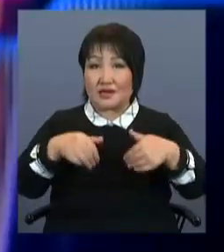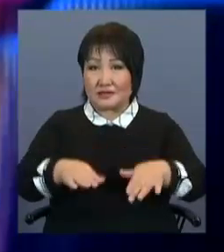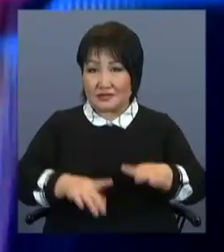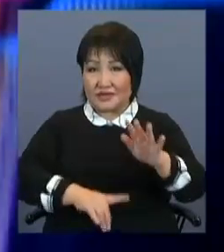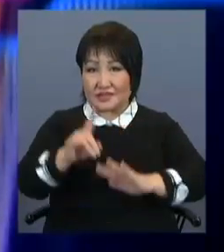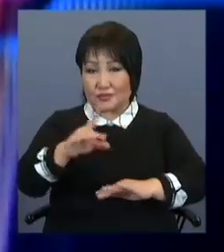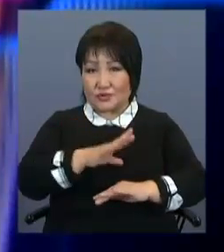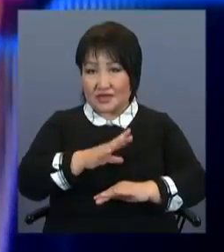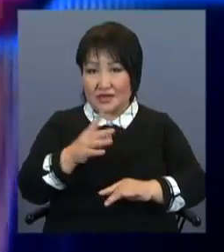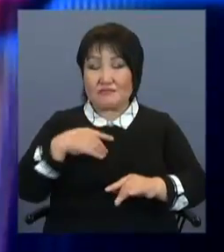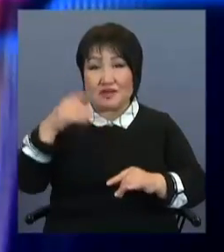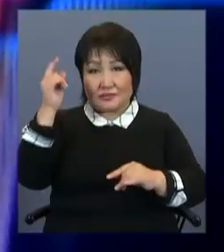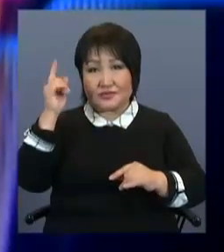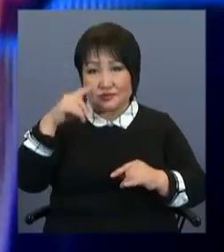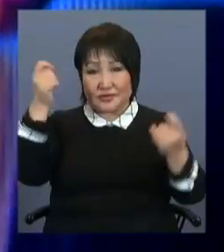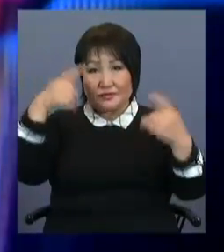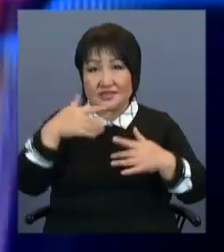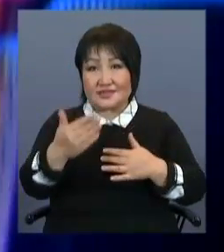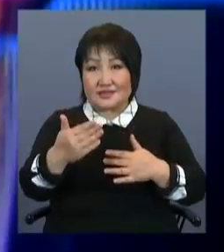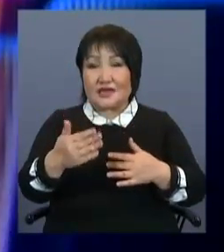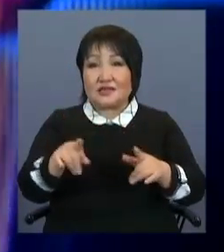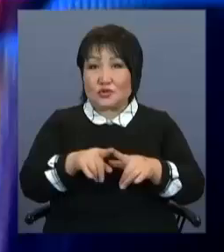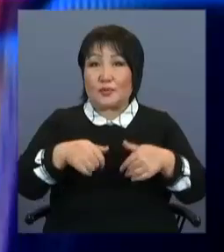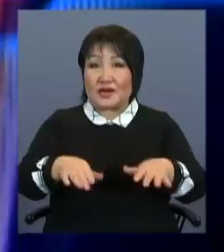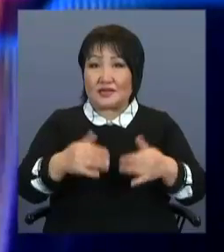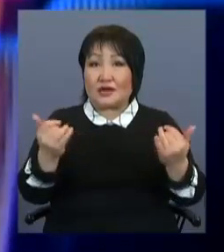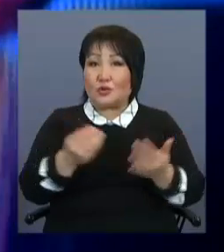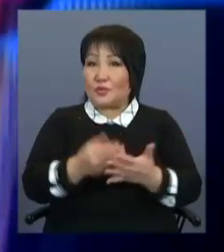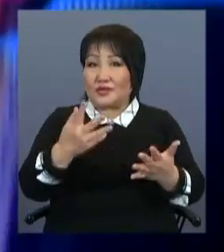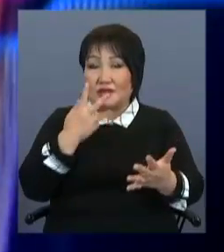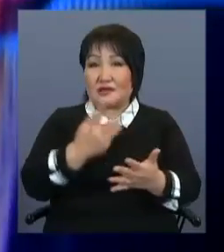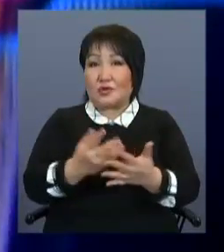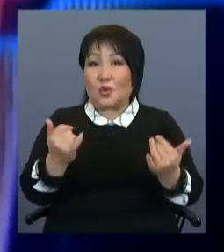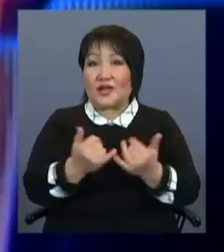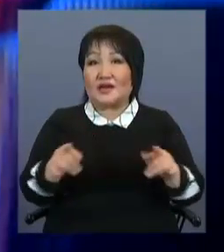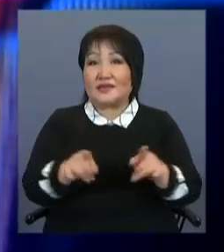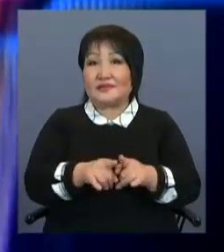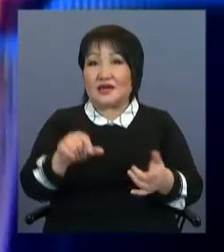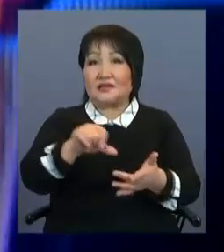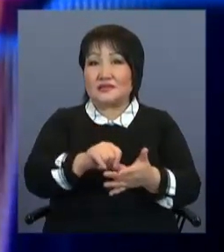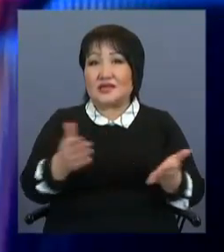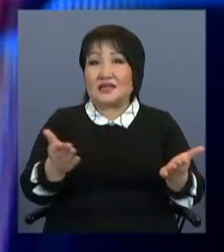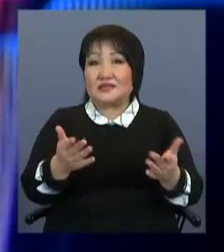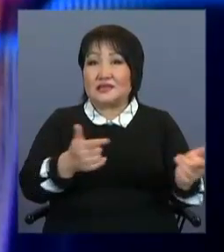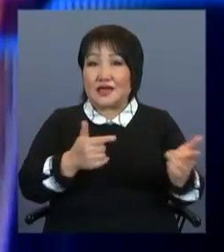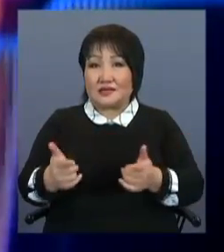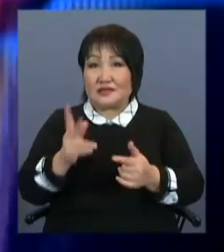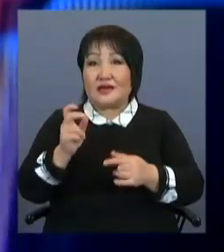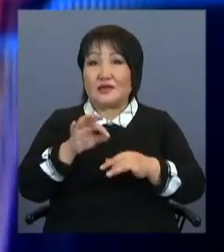білуімізше сіз де сол парадқа құрметті қонақ ретінде қатысасыз. Жалпы қазіргі дайындық қалай болып жатыр онда? Қазақстан